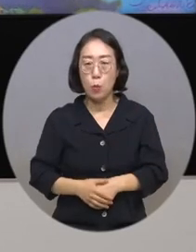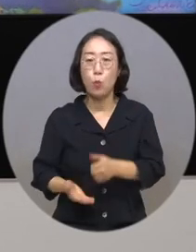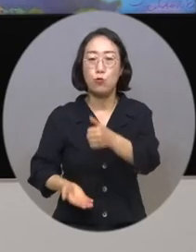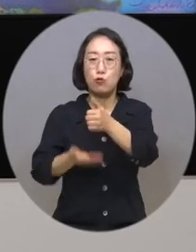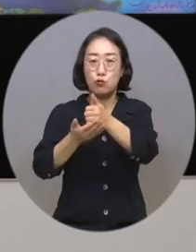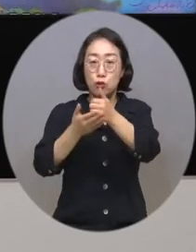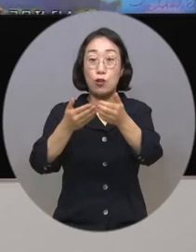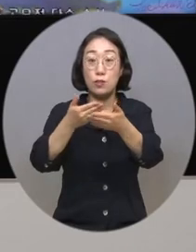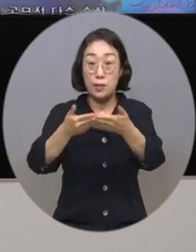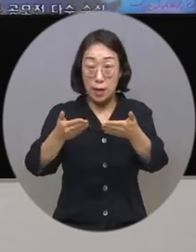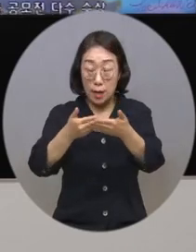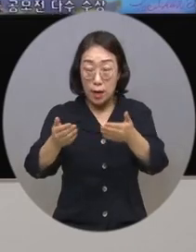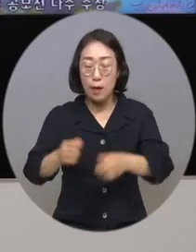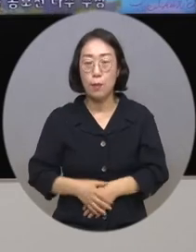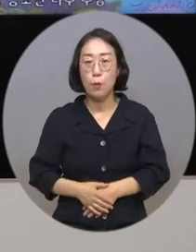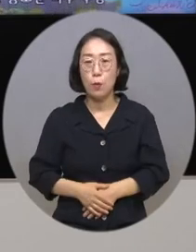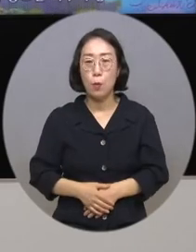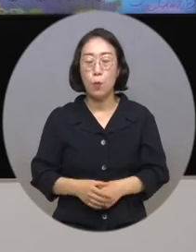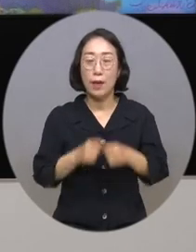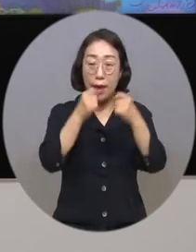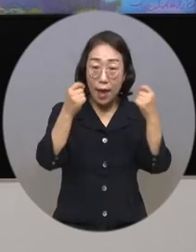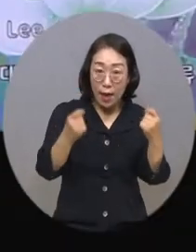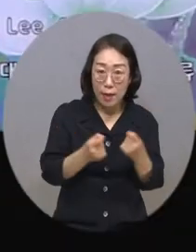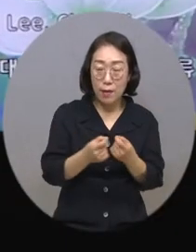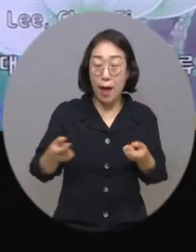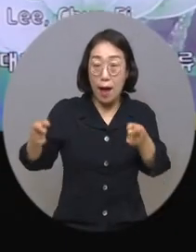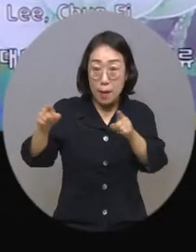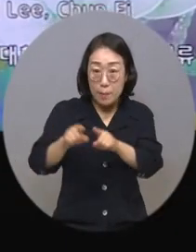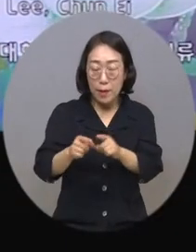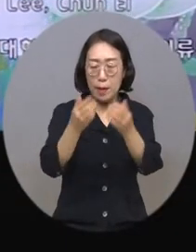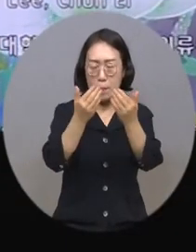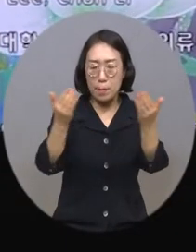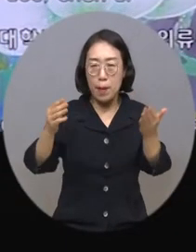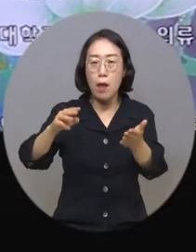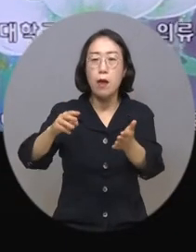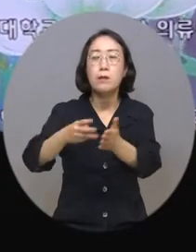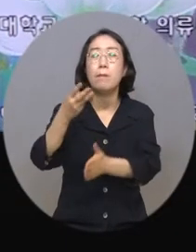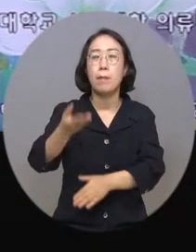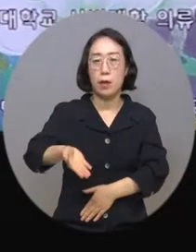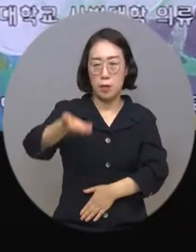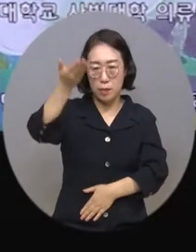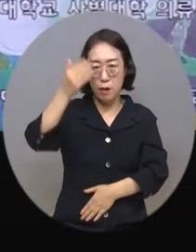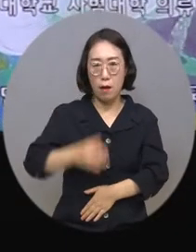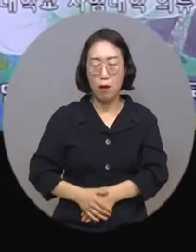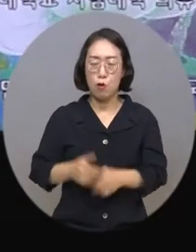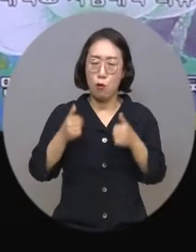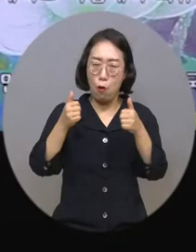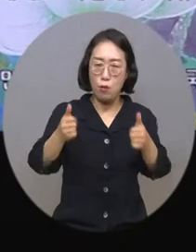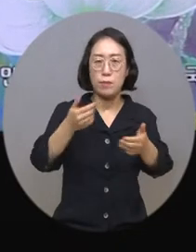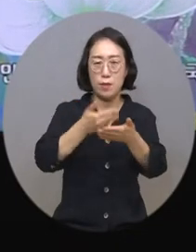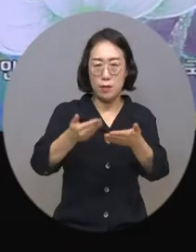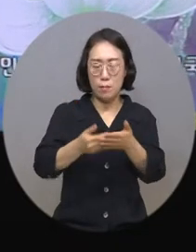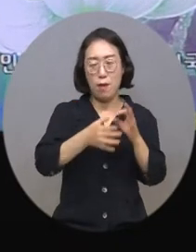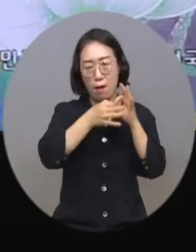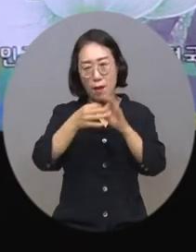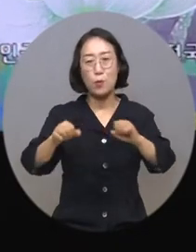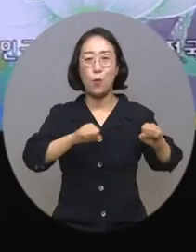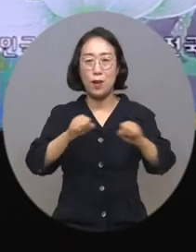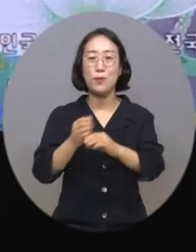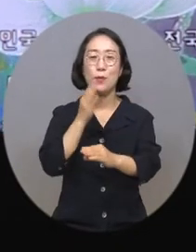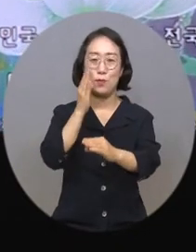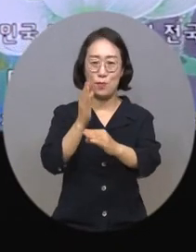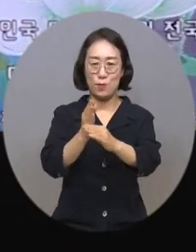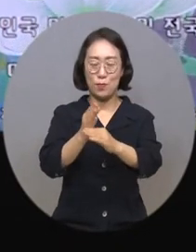추천작가와 개인전과 초대전 300여회 등 열정적인 작업활동으로 미술문화의 지평을 넓혀가고